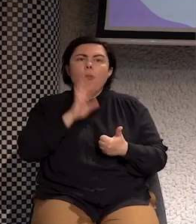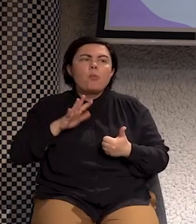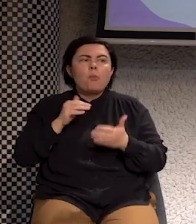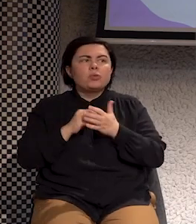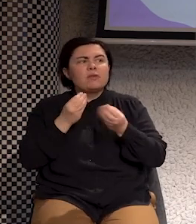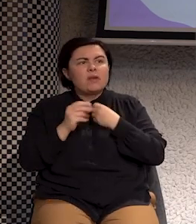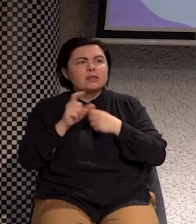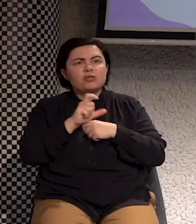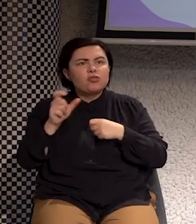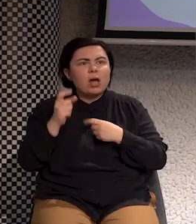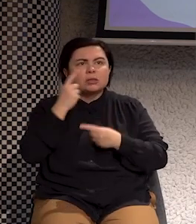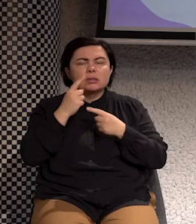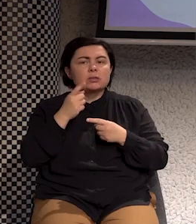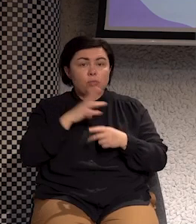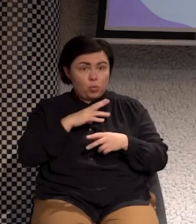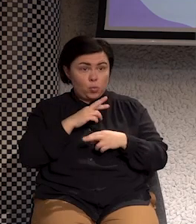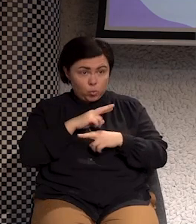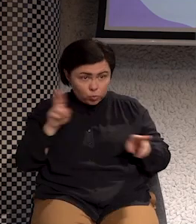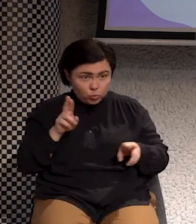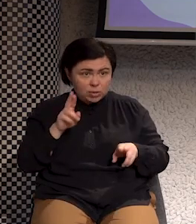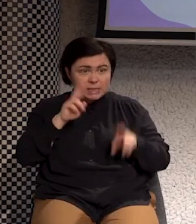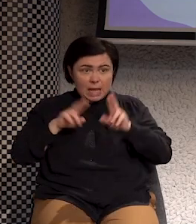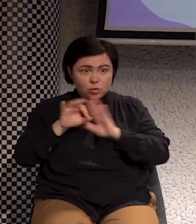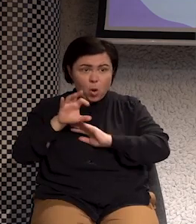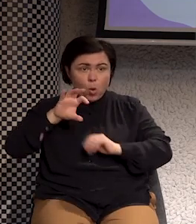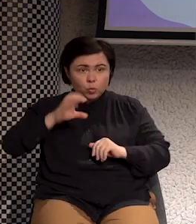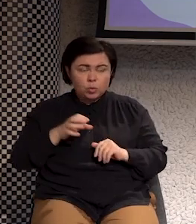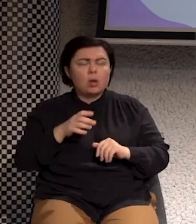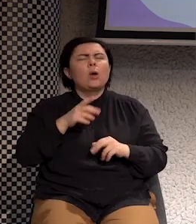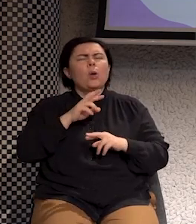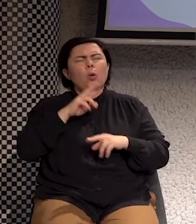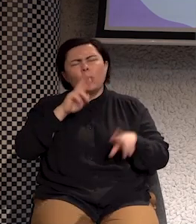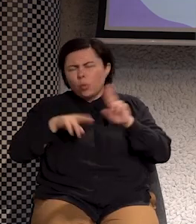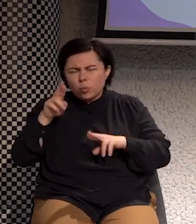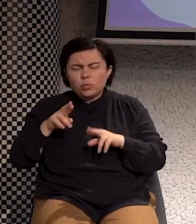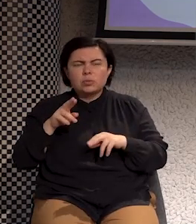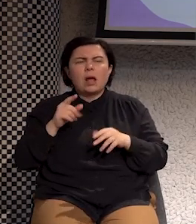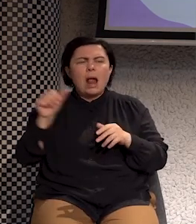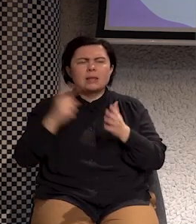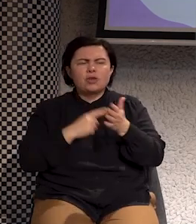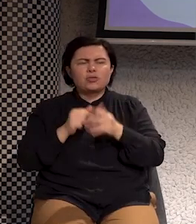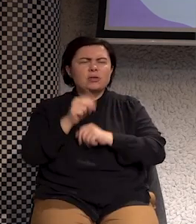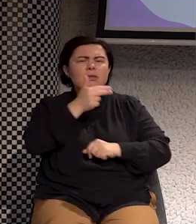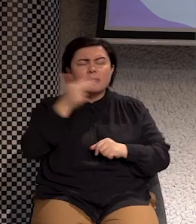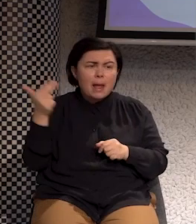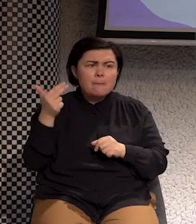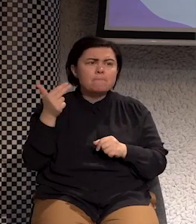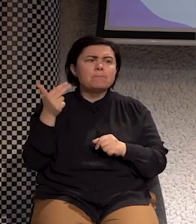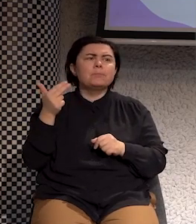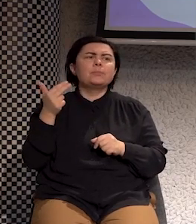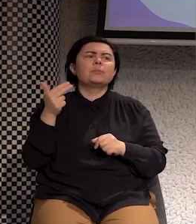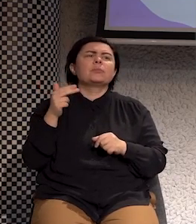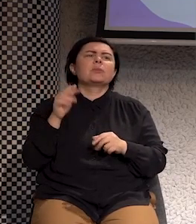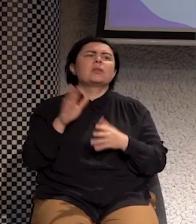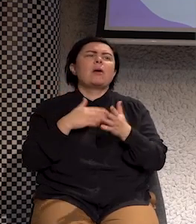refleksję? Czy to było różne zależnie od grupy? Różnie, ale często pojawia się ten temat, o którym Zofia i